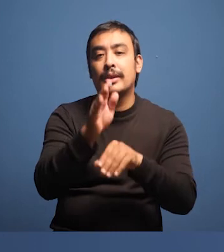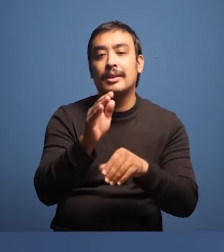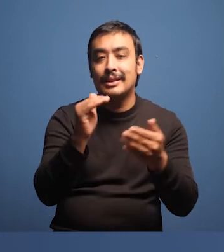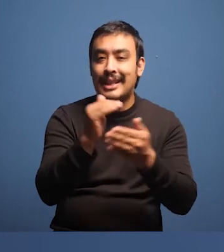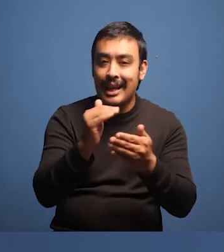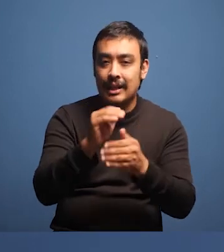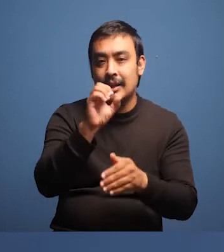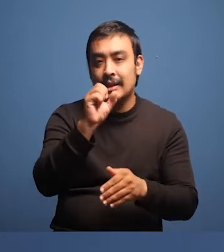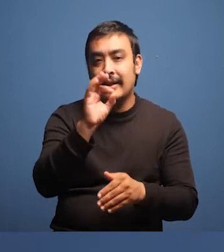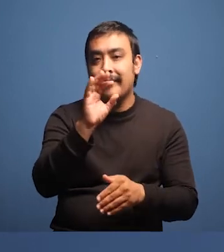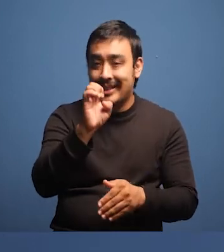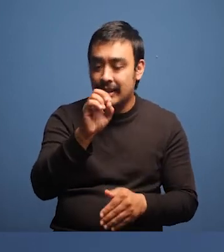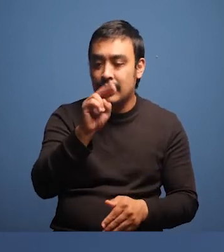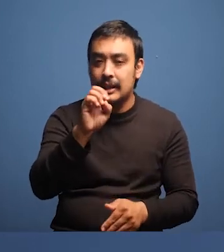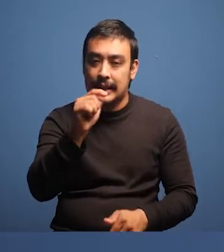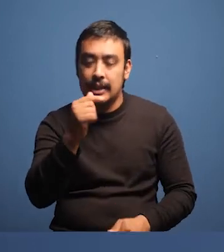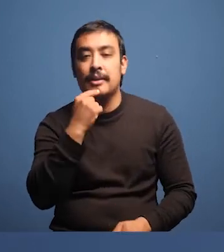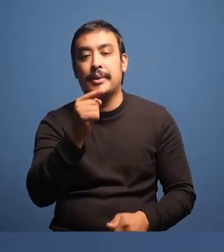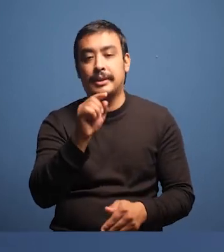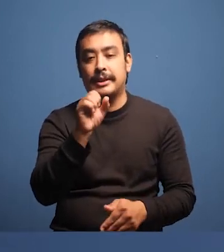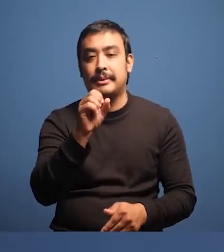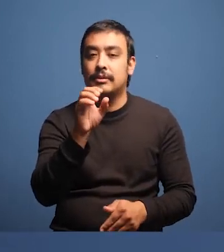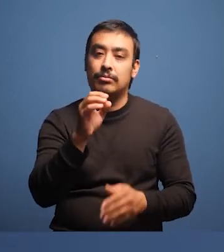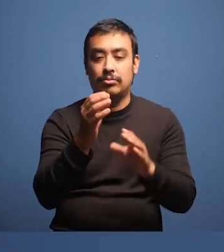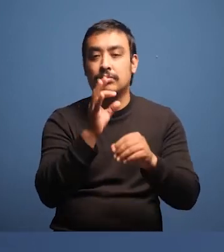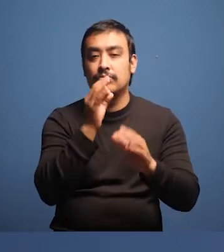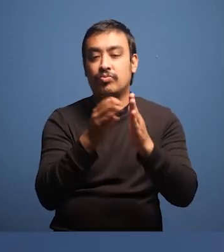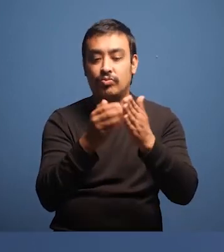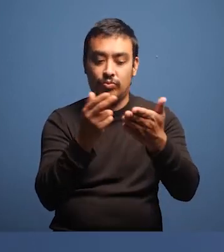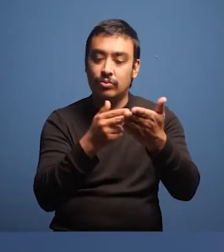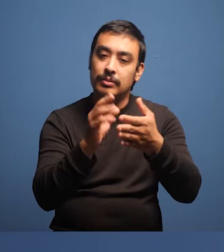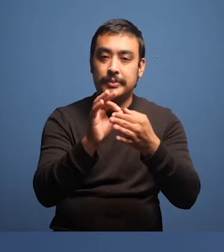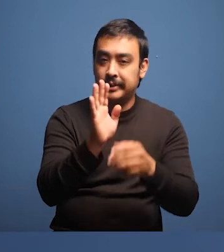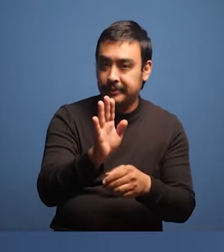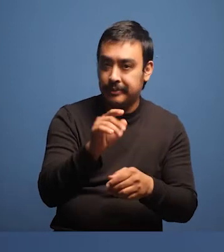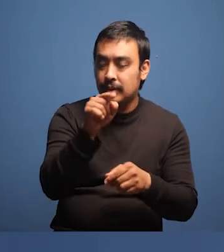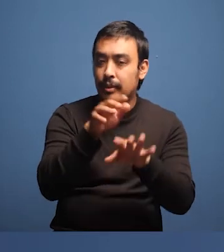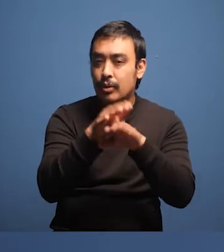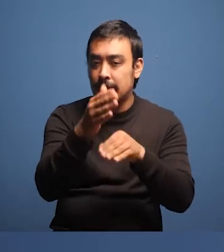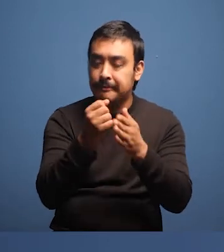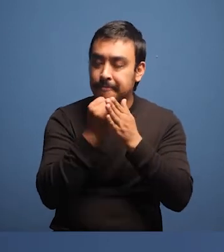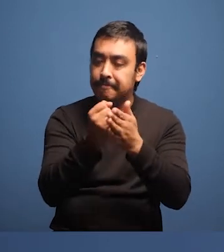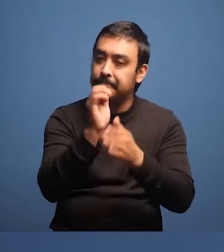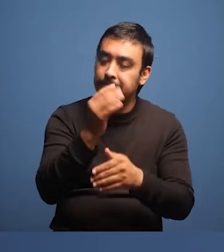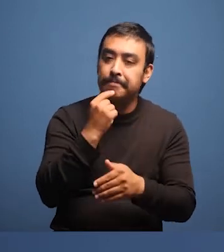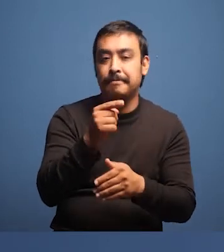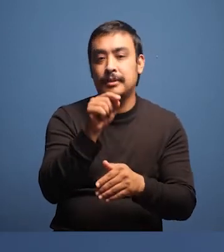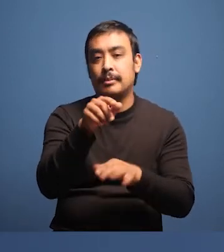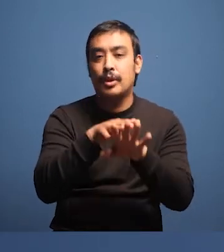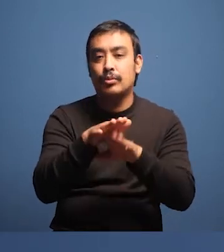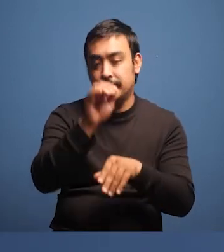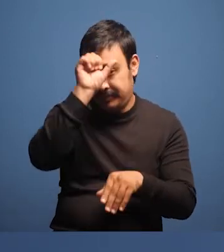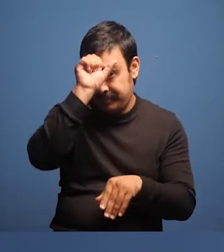नेटको मेसेन्जरमा गएर चाहिँ उहाँहरूलाई म्यासेज गर्न सक्नुहुन्छ उहाँहरूले चाहिँ कसरी के गर्न सकिन्छ भनेर चाहिँ हजुरहरूलाई हेल्प गर्नुहुन्छ भनेर मैले तपाईँहरूलाई